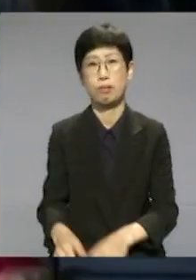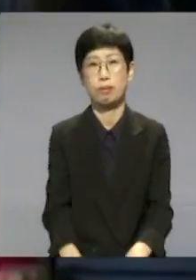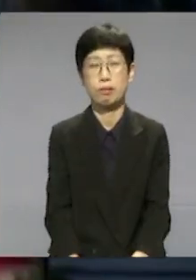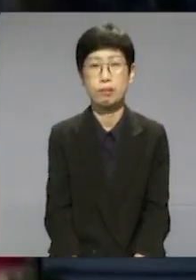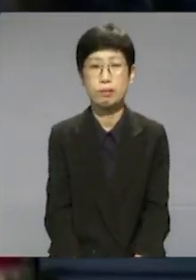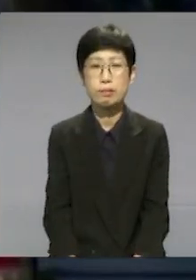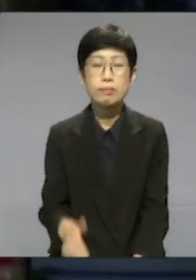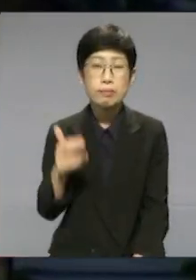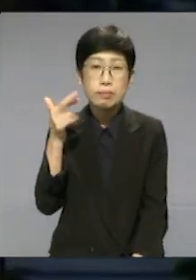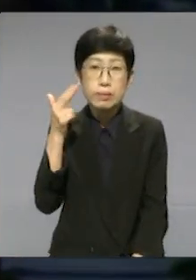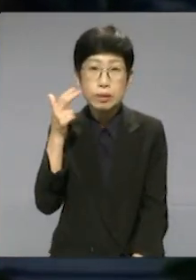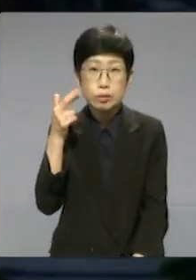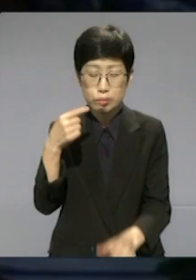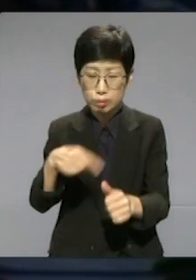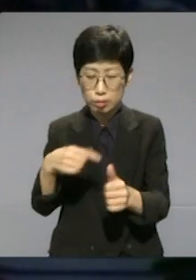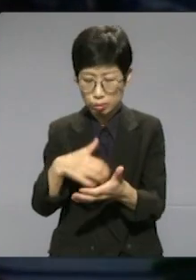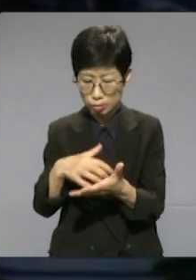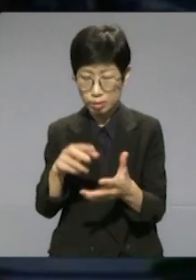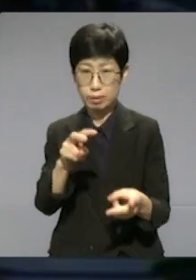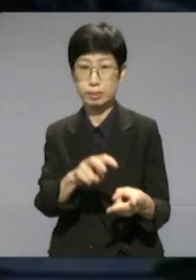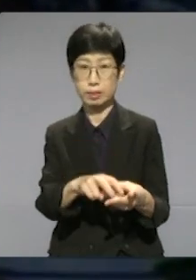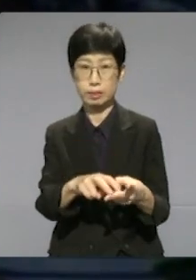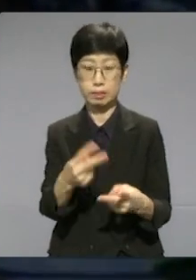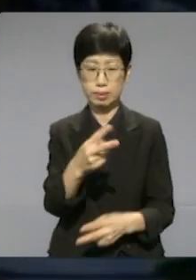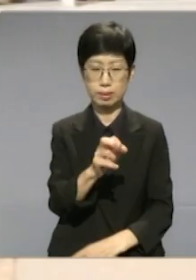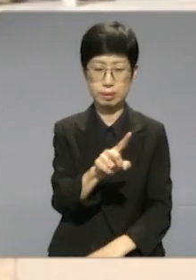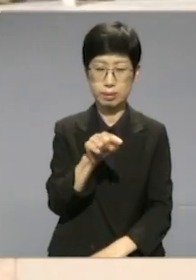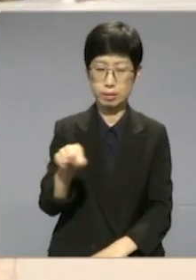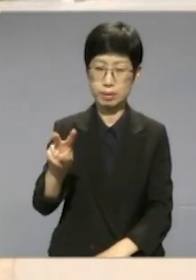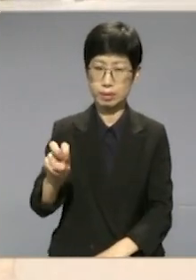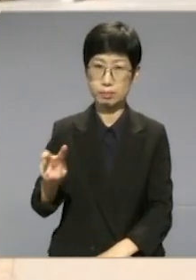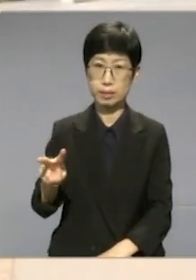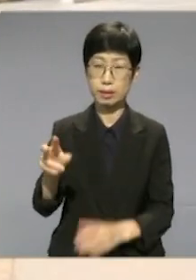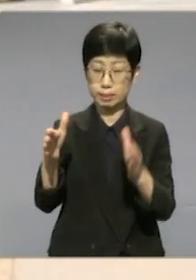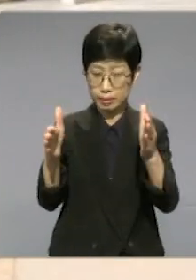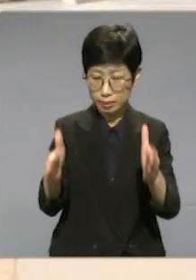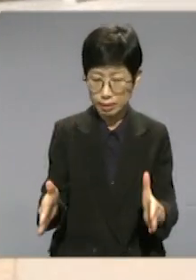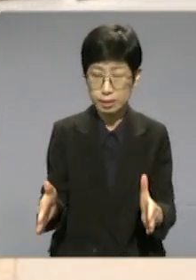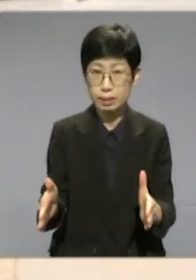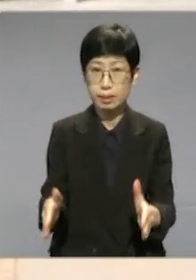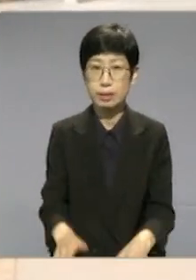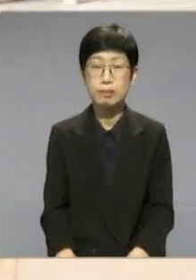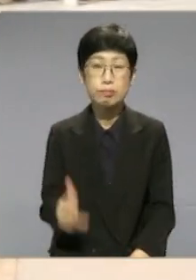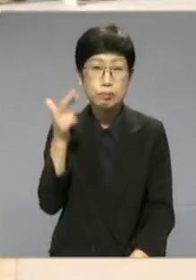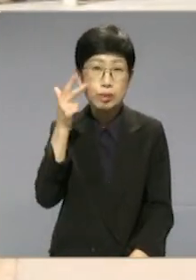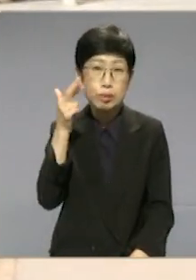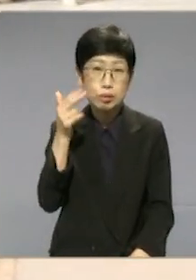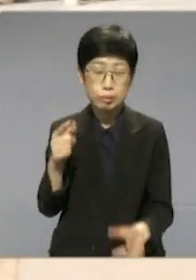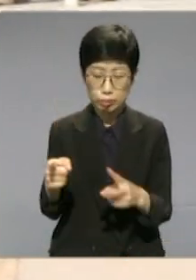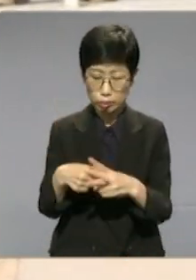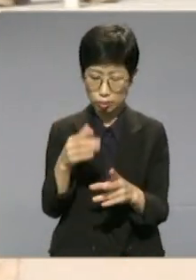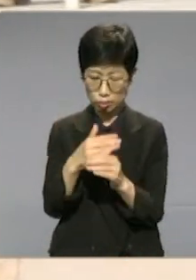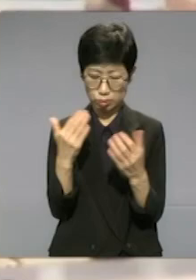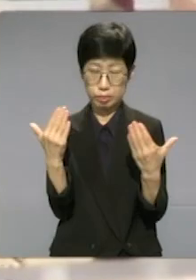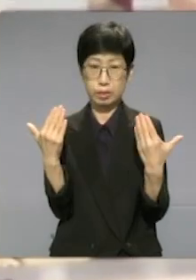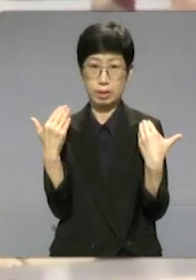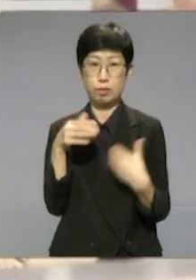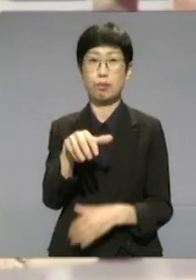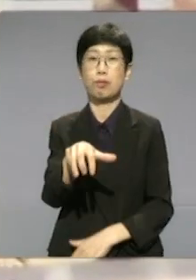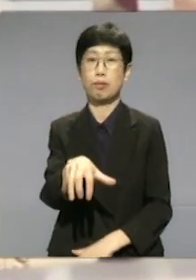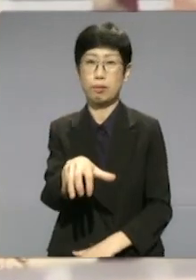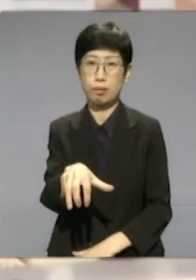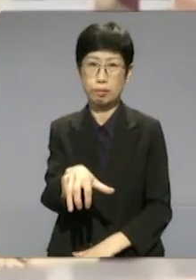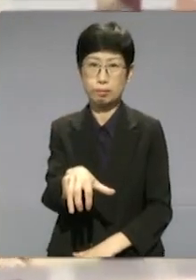미국 국립교육 통계센터는 2021년에서 22년 학기 동안 미국의 초중동 공사립 학교에서